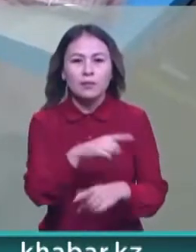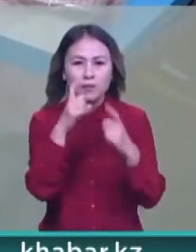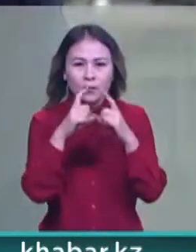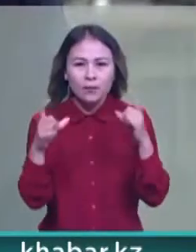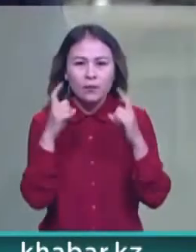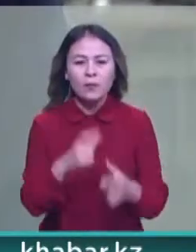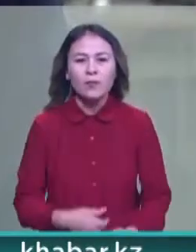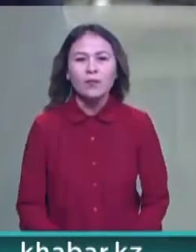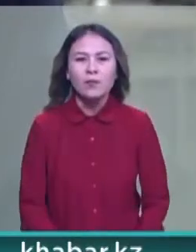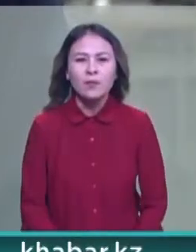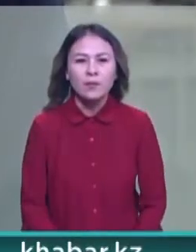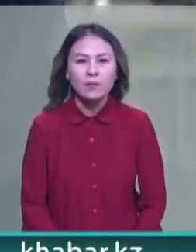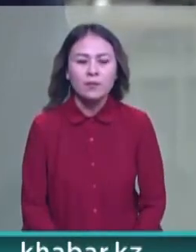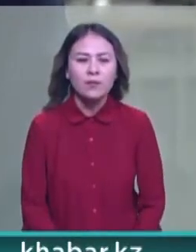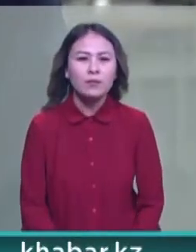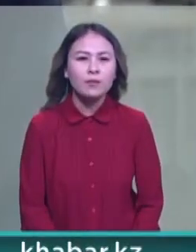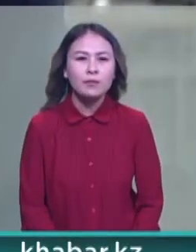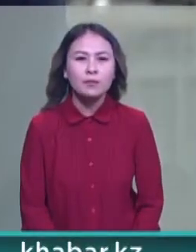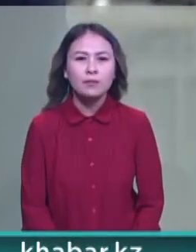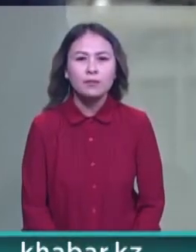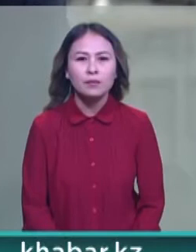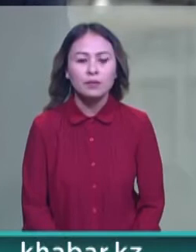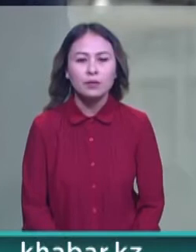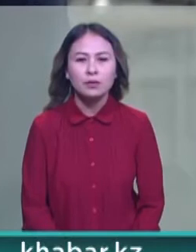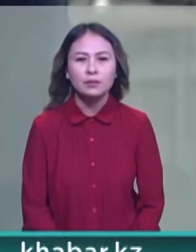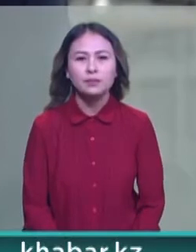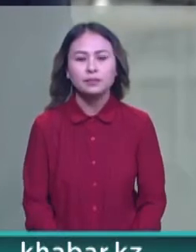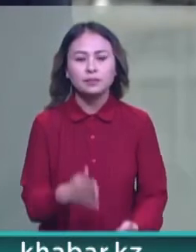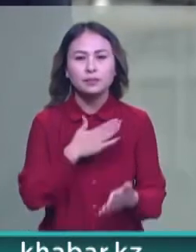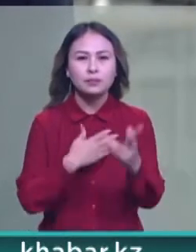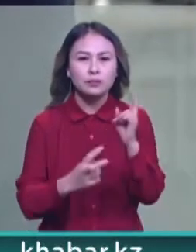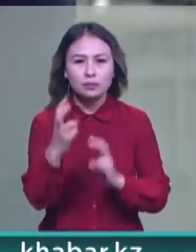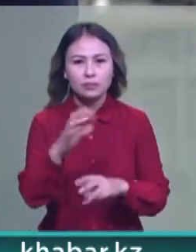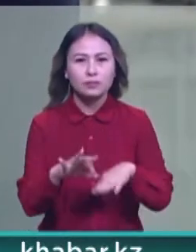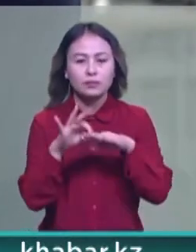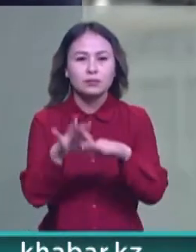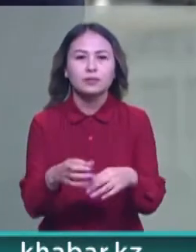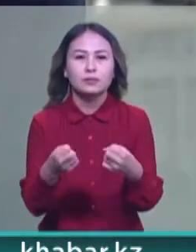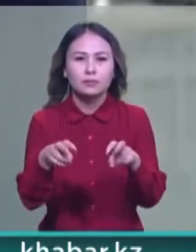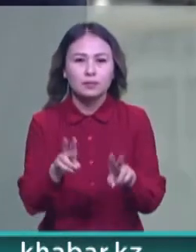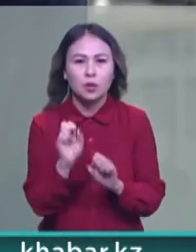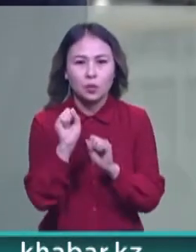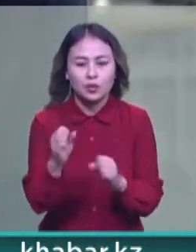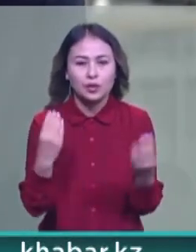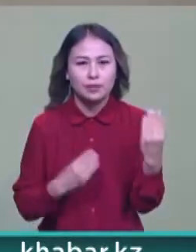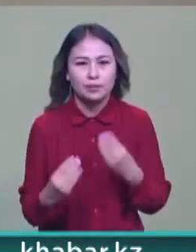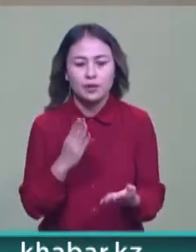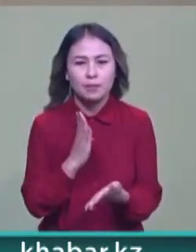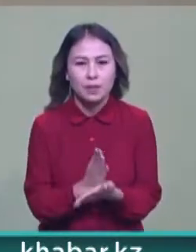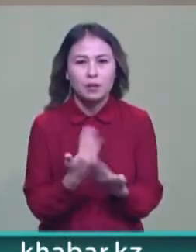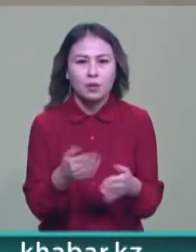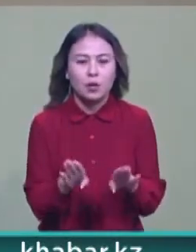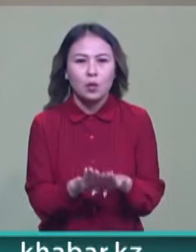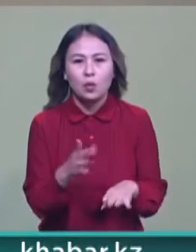тігуде. Біздің өндірістік цехте бір реттік және көп реттік қолданылатын арнайы қорғаныш киімдер шығарамыз. Көп